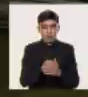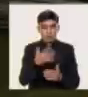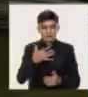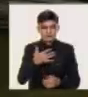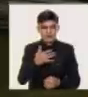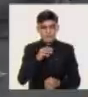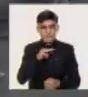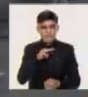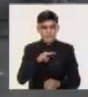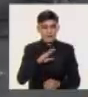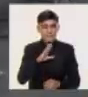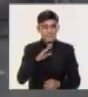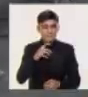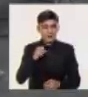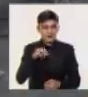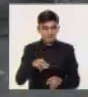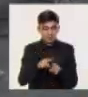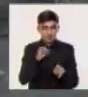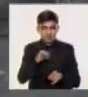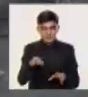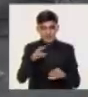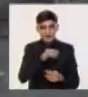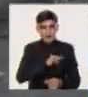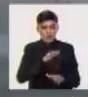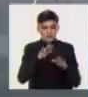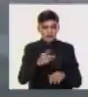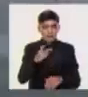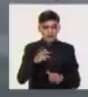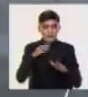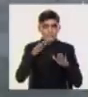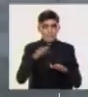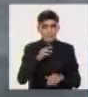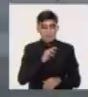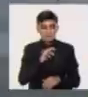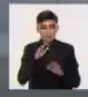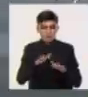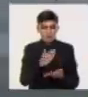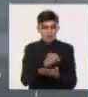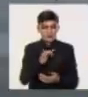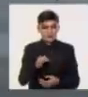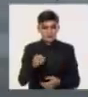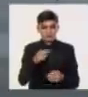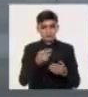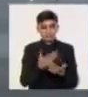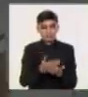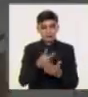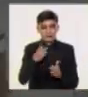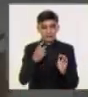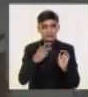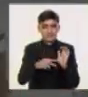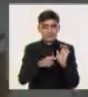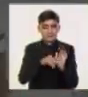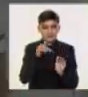50 мегаватт. Постоянную работу на предприятии получили 200 местных жителей. Средняя заработная плата – 227 тысяч